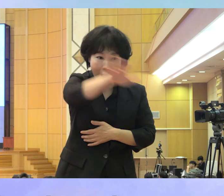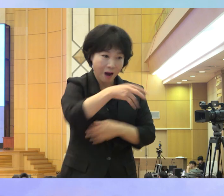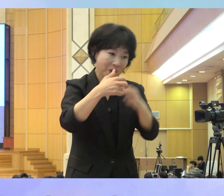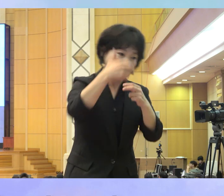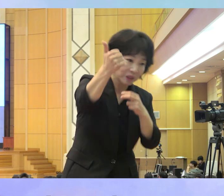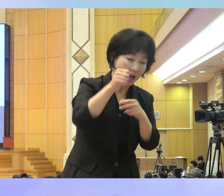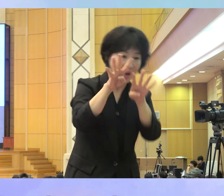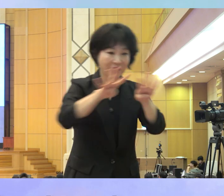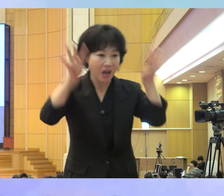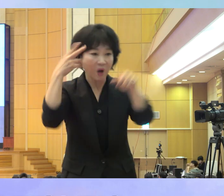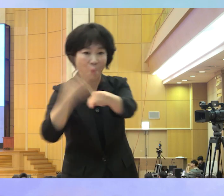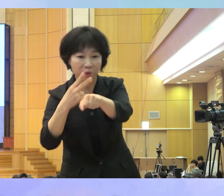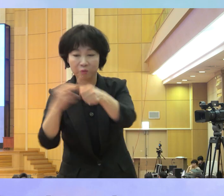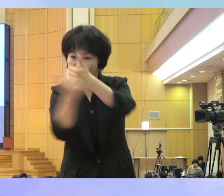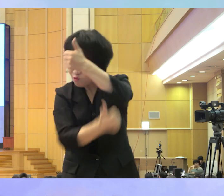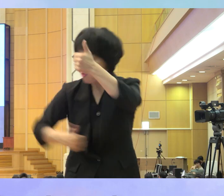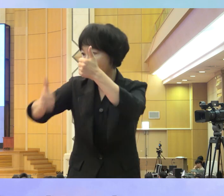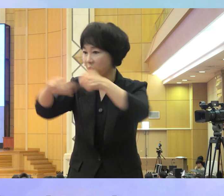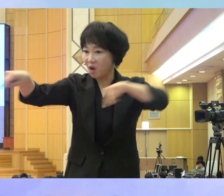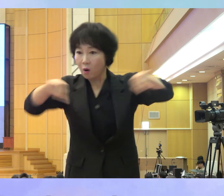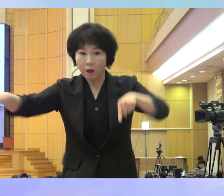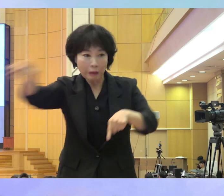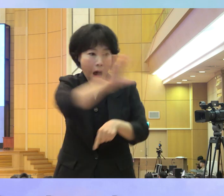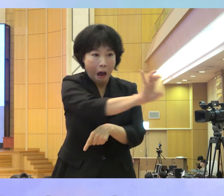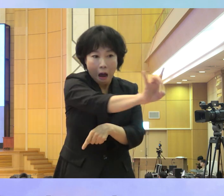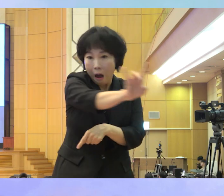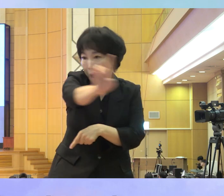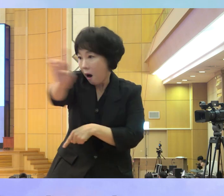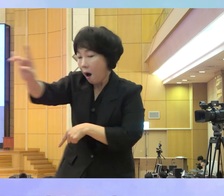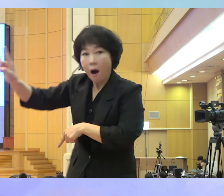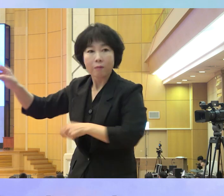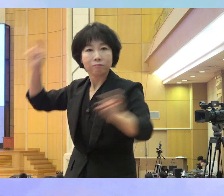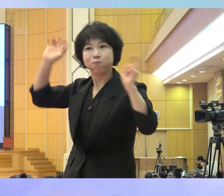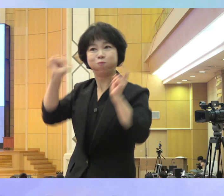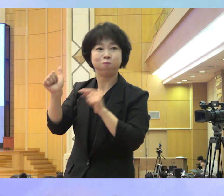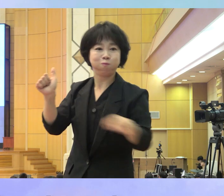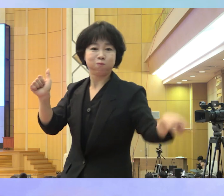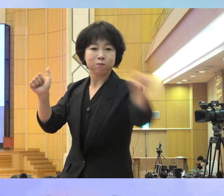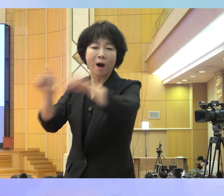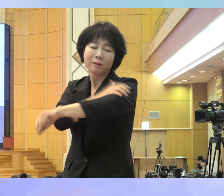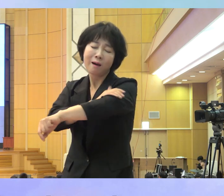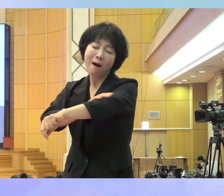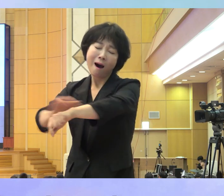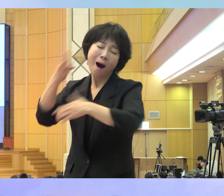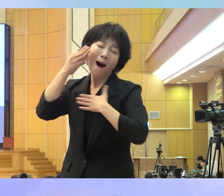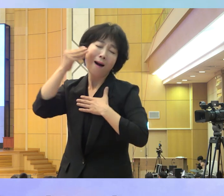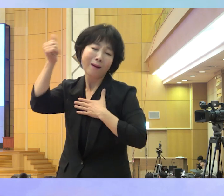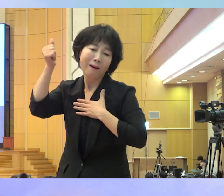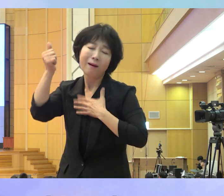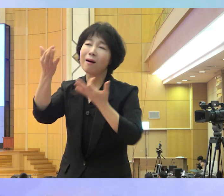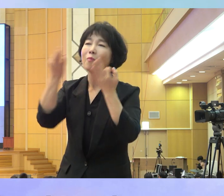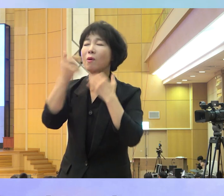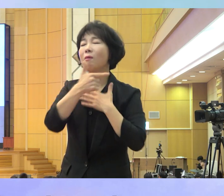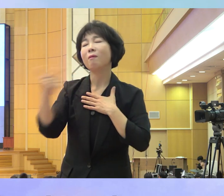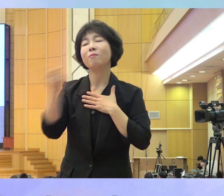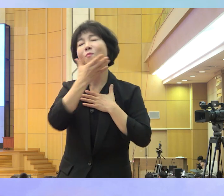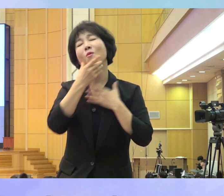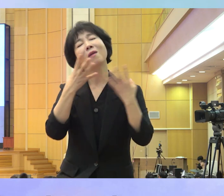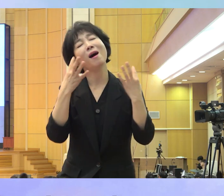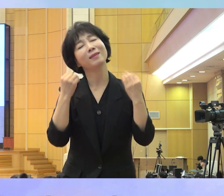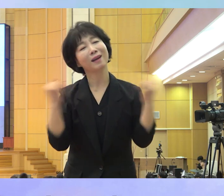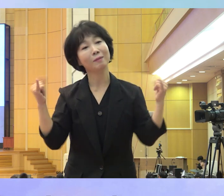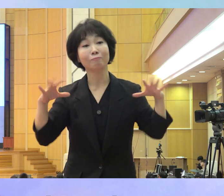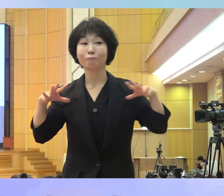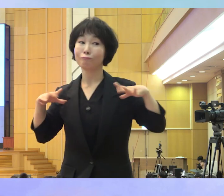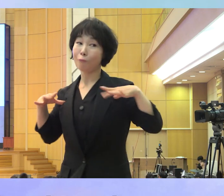교수가 되고 국회의원 정치인이 되고 회사 사장이 되고 다 잘 됐으니 얼마나 내가 복을 많이 받은 사람입니까?